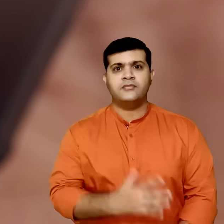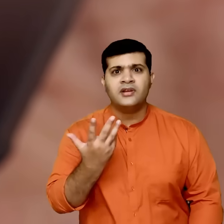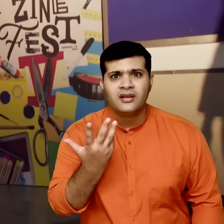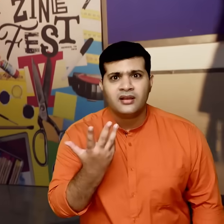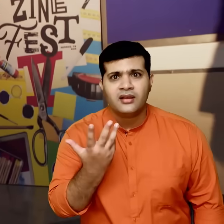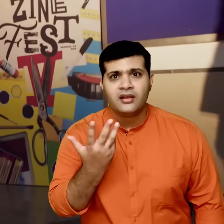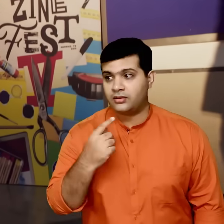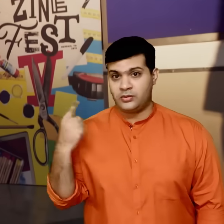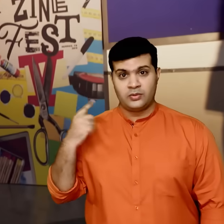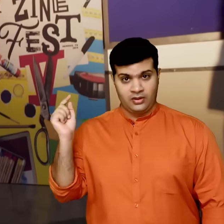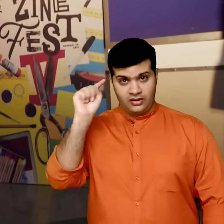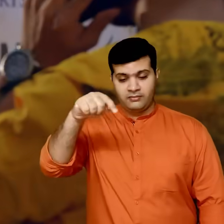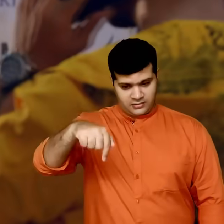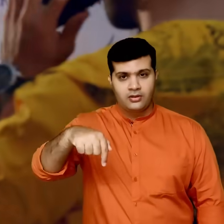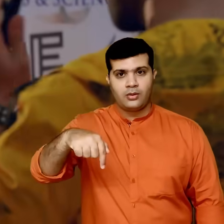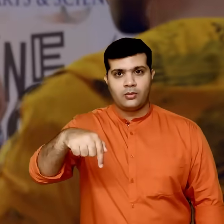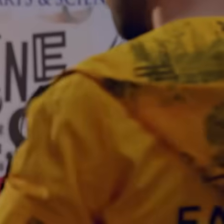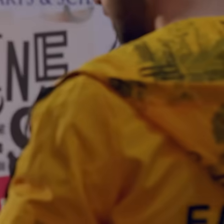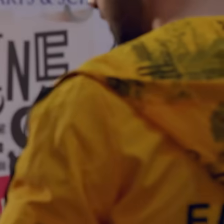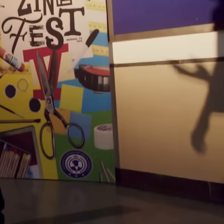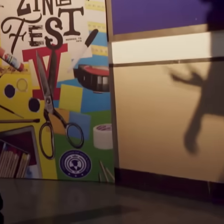क्या? ठीक है, हम दोनों अभी वहां पर आ रहे हैं।